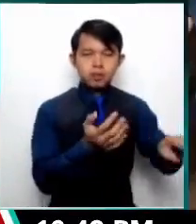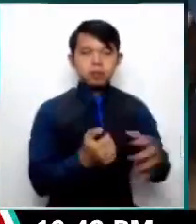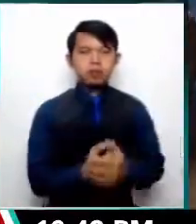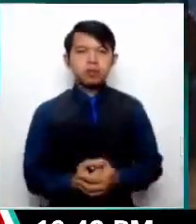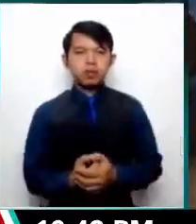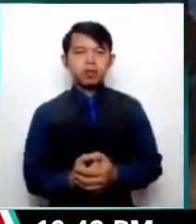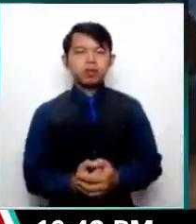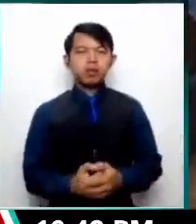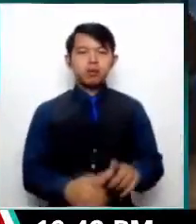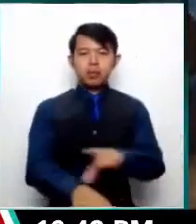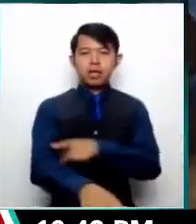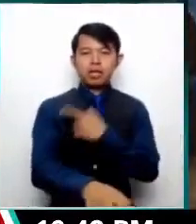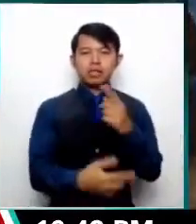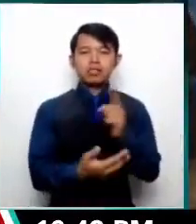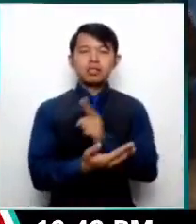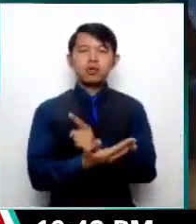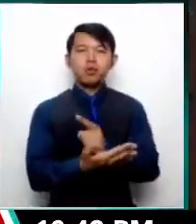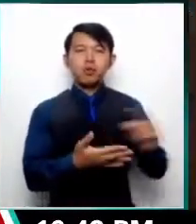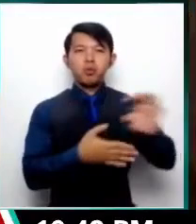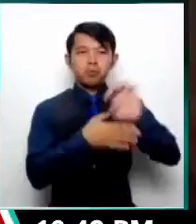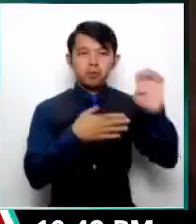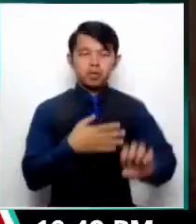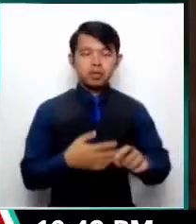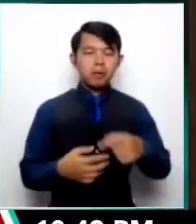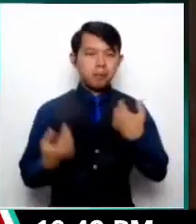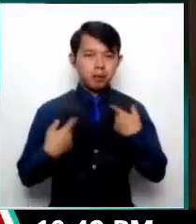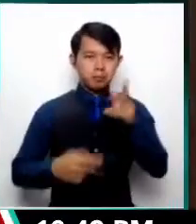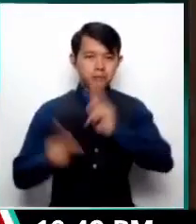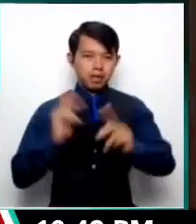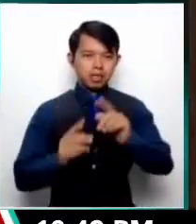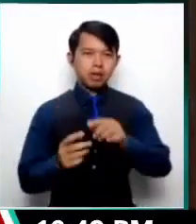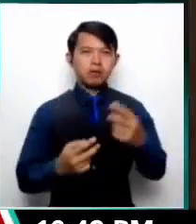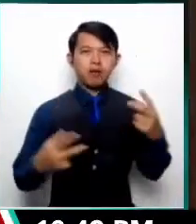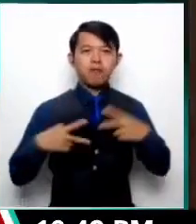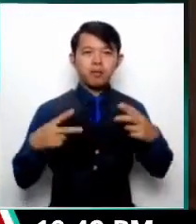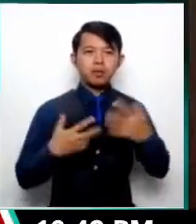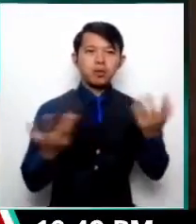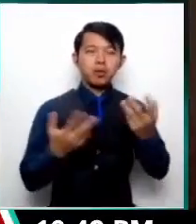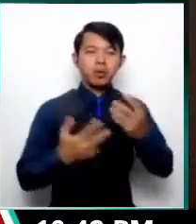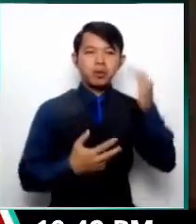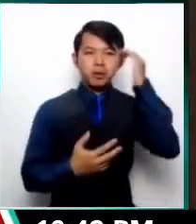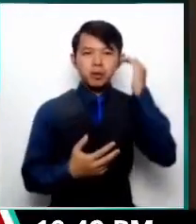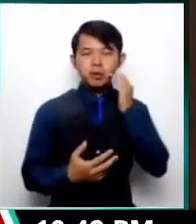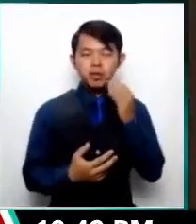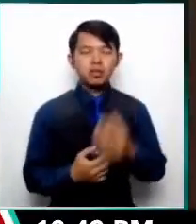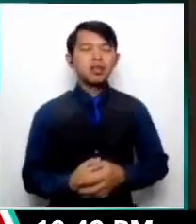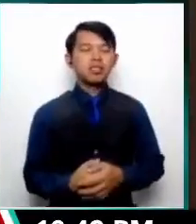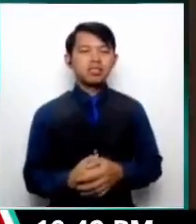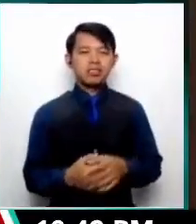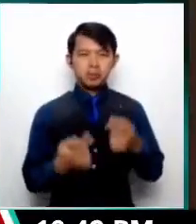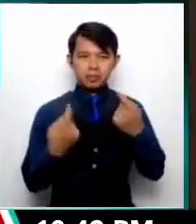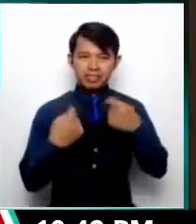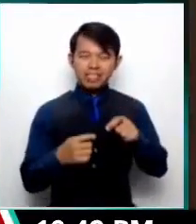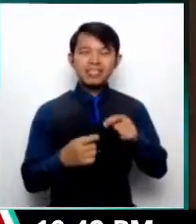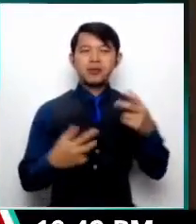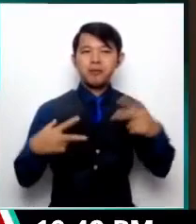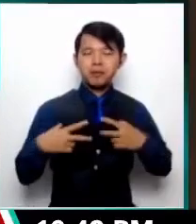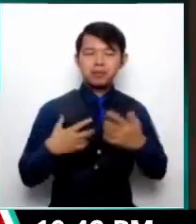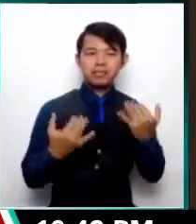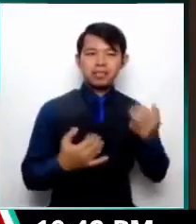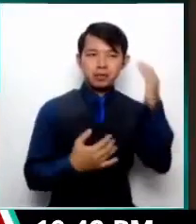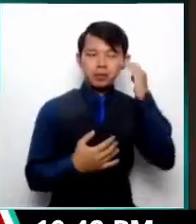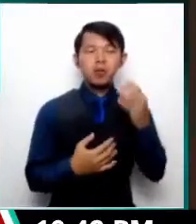para magbakasyon sa South Korea. Sinulit namin kasi long weekend siya. And ang mga kids, walang pasok.